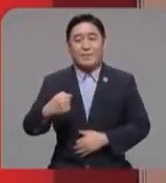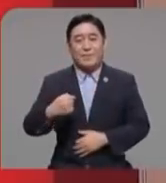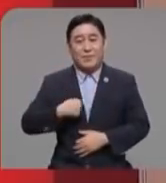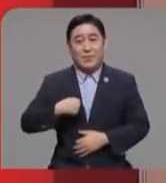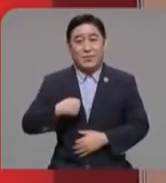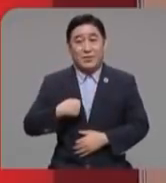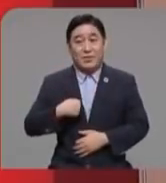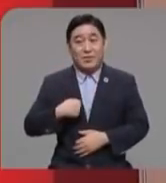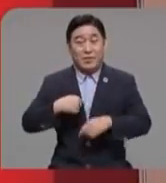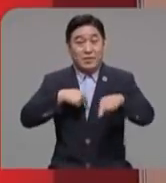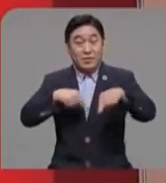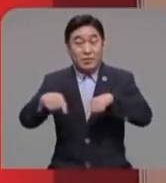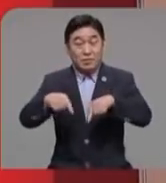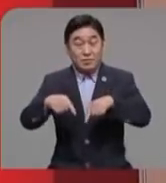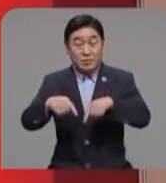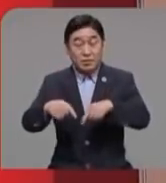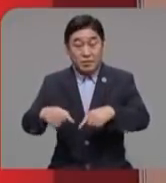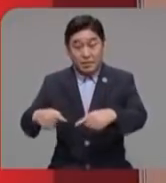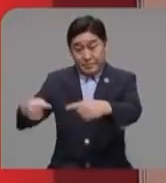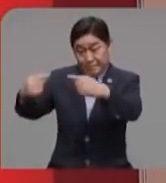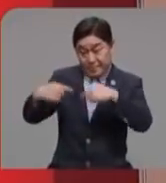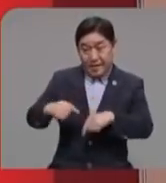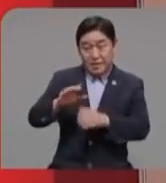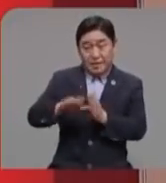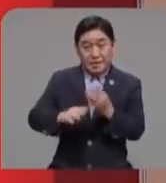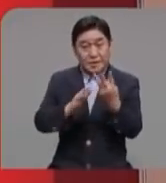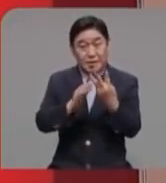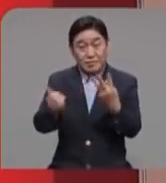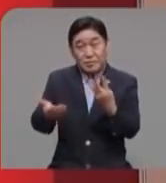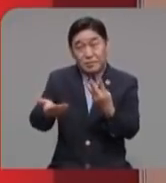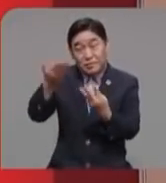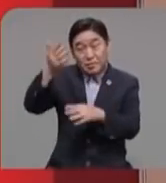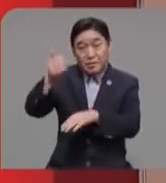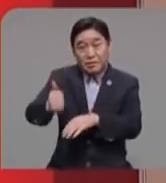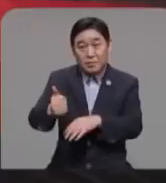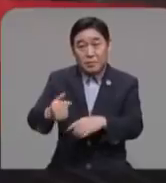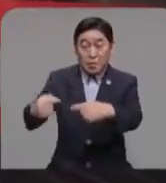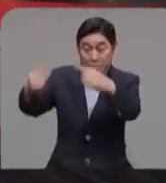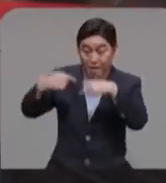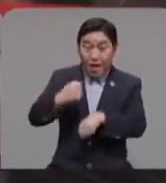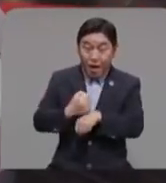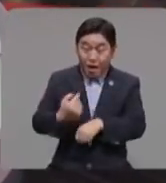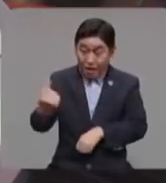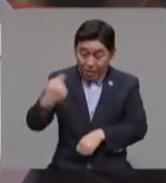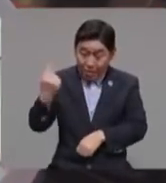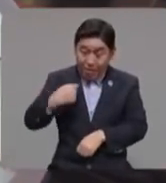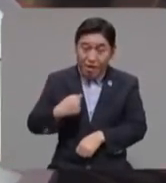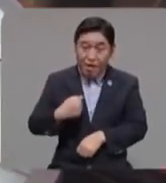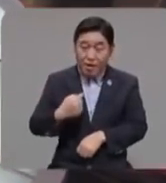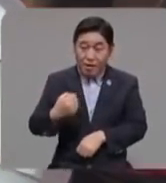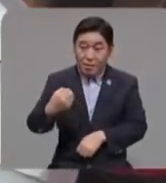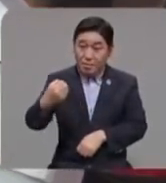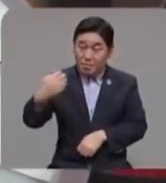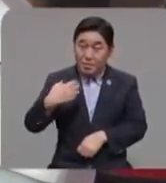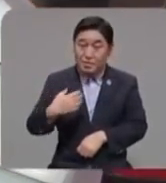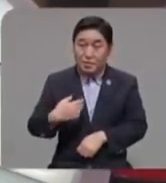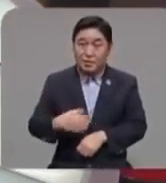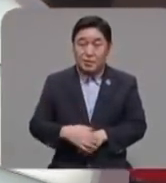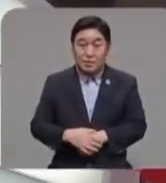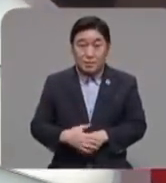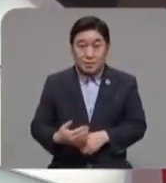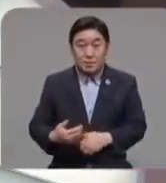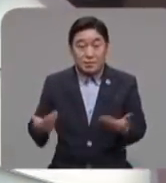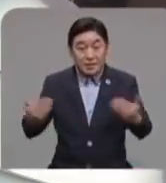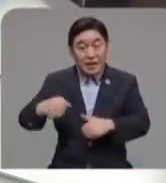사람. 저도 여기 정치권에 올 때 우리 세 분 정치 선배님들께서 들어오라고 하시지 않았습니까? 그게 와서 그런 일을 하라고 하신